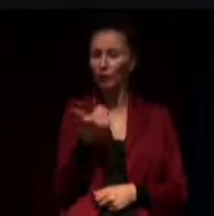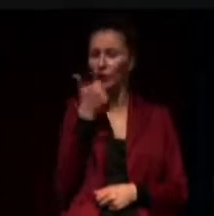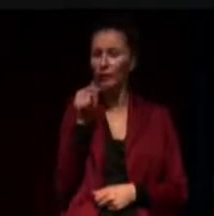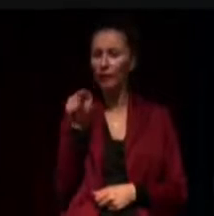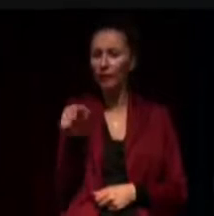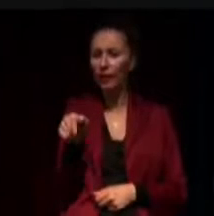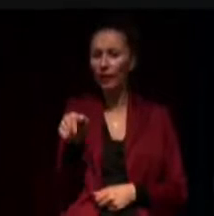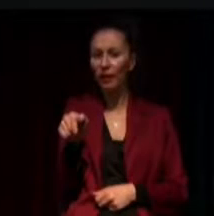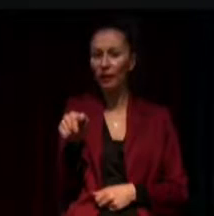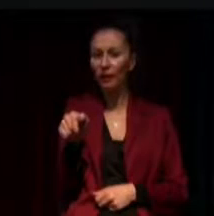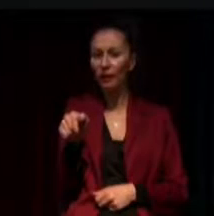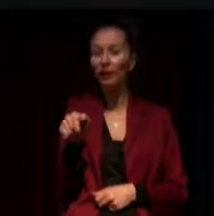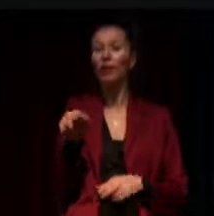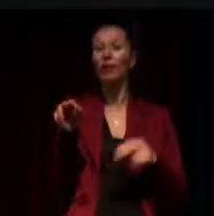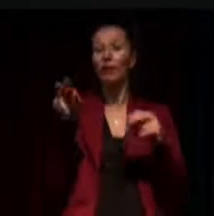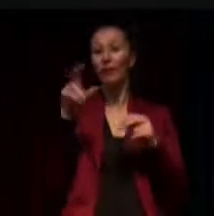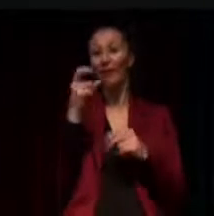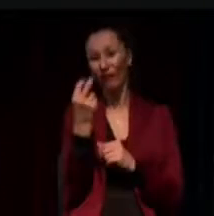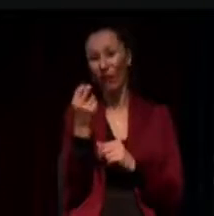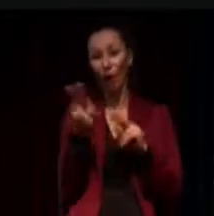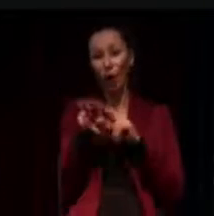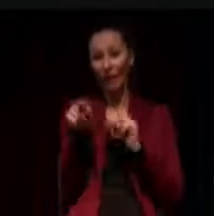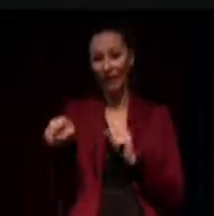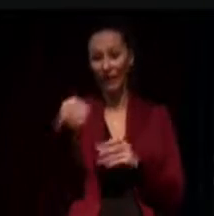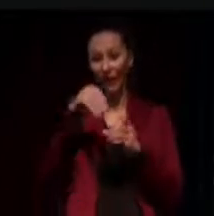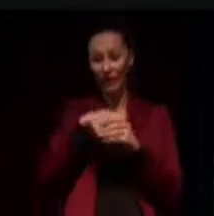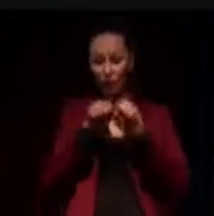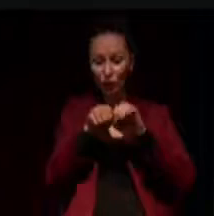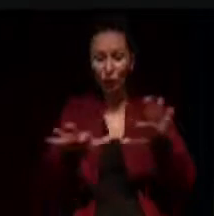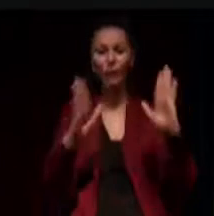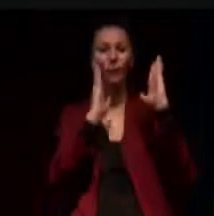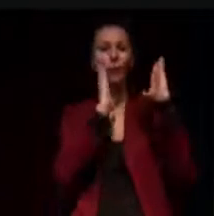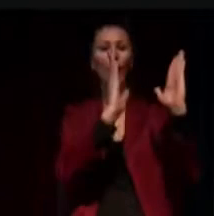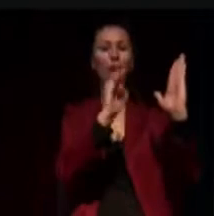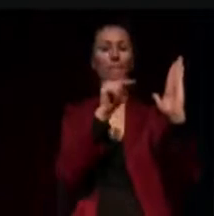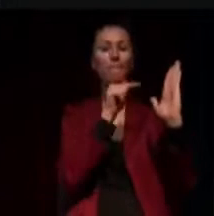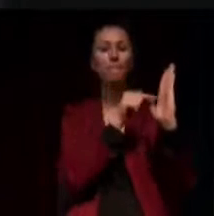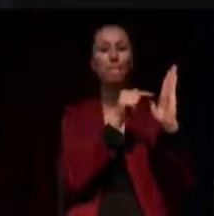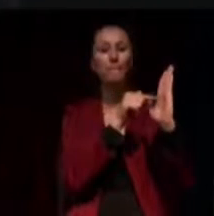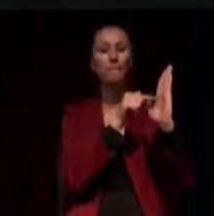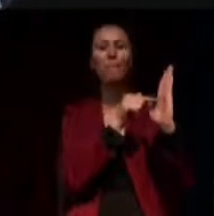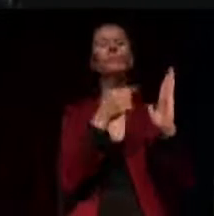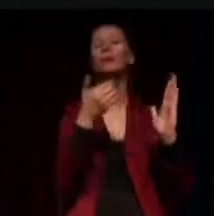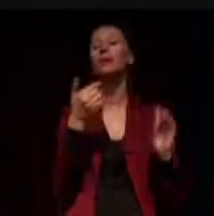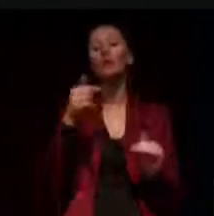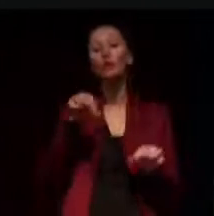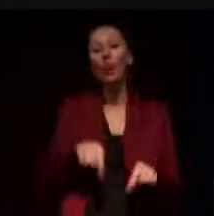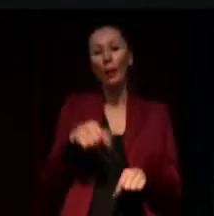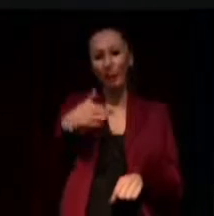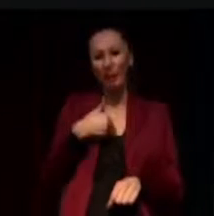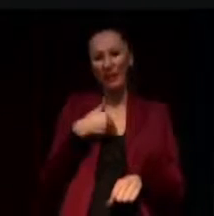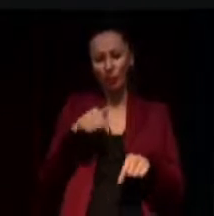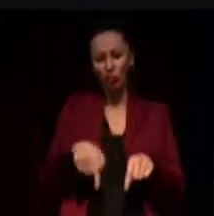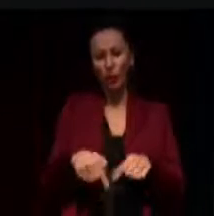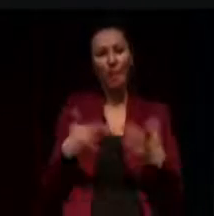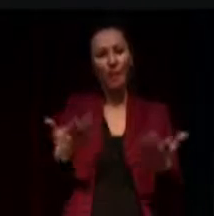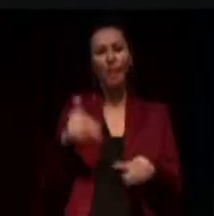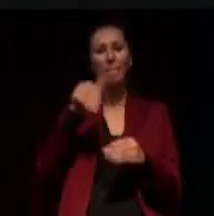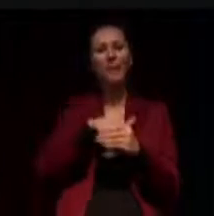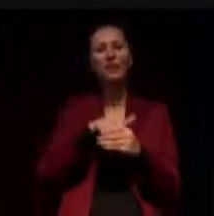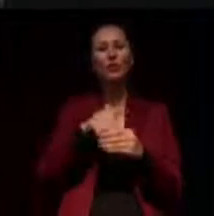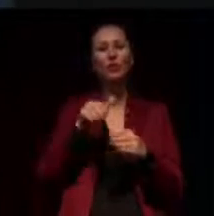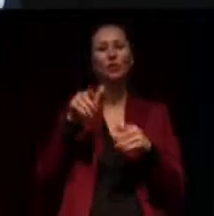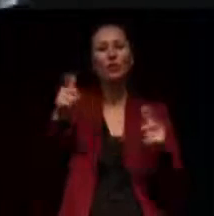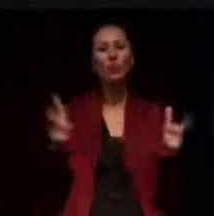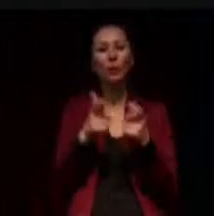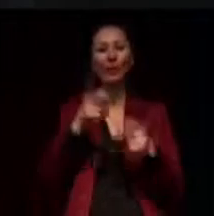özellikle bu COVID-19 salgını dönemi nedeniyle şu anda biz burada bile meclis